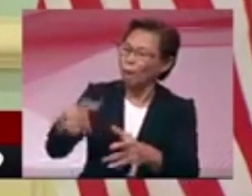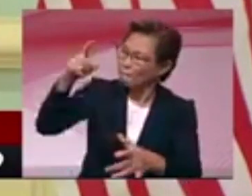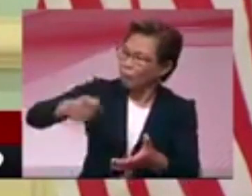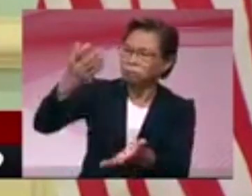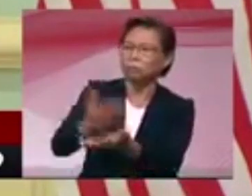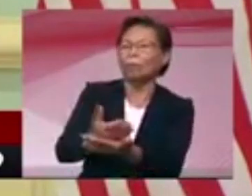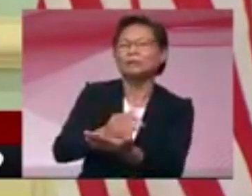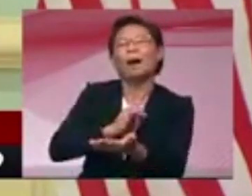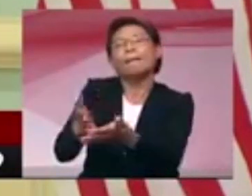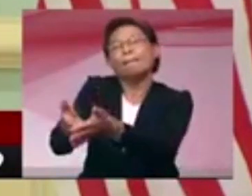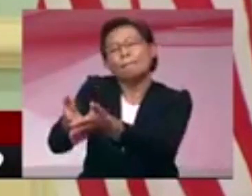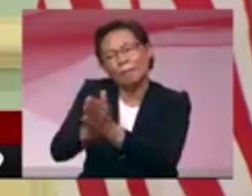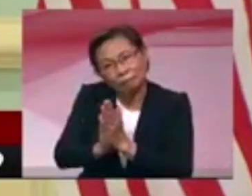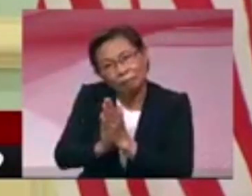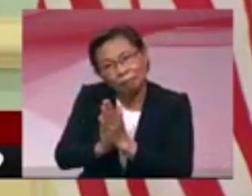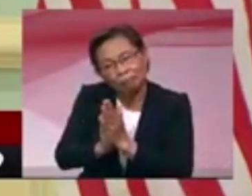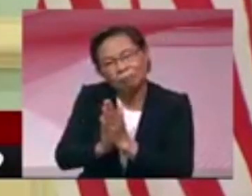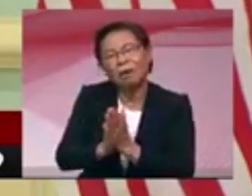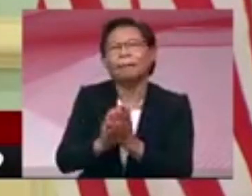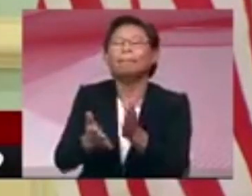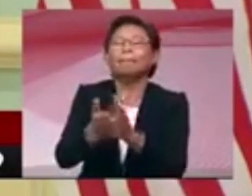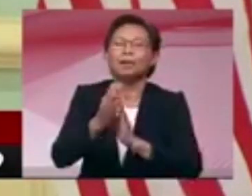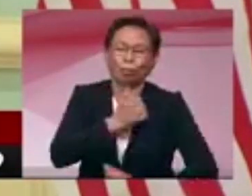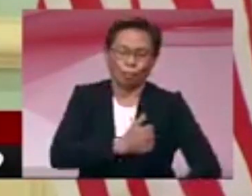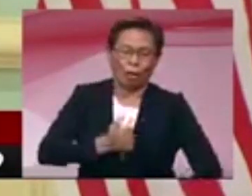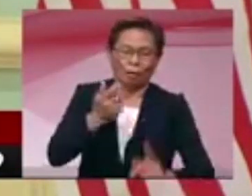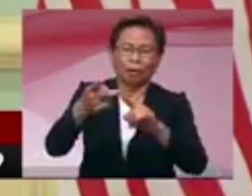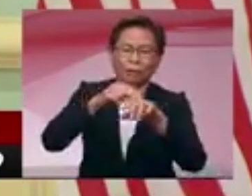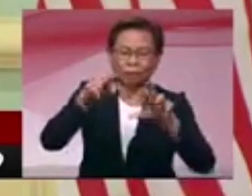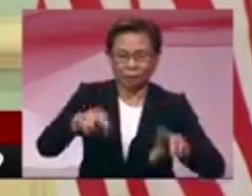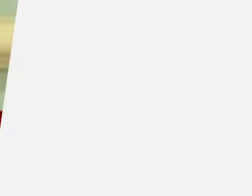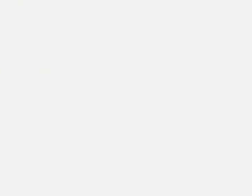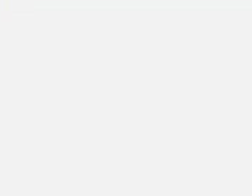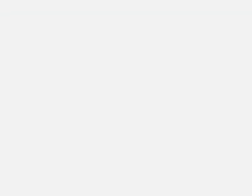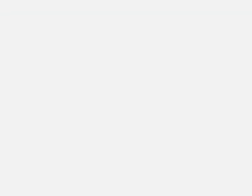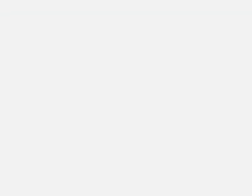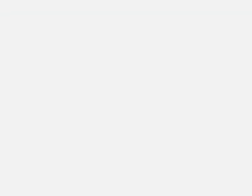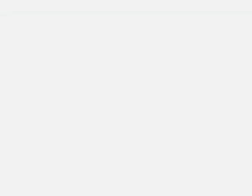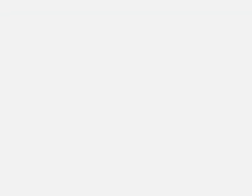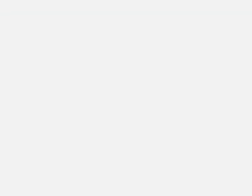dan saya minta kalau boleh mohon maaf kepada rakyat Malaysia ini.